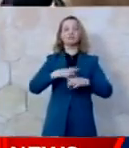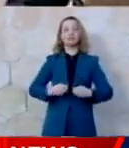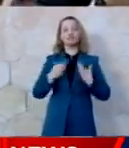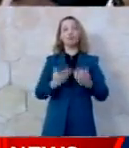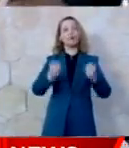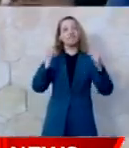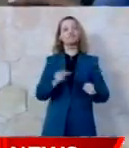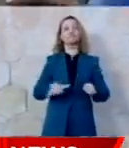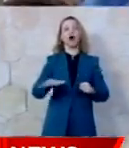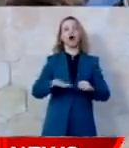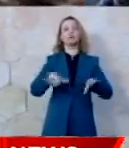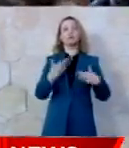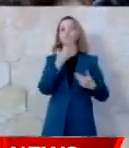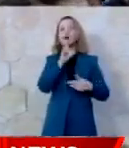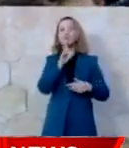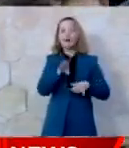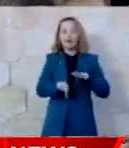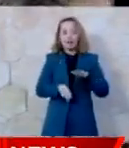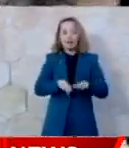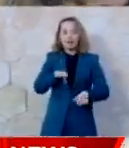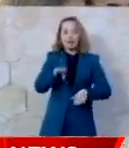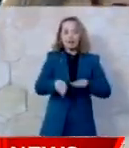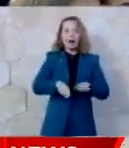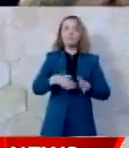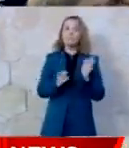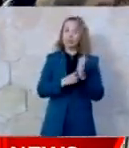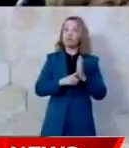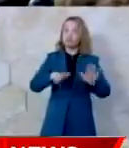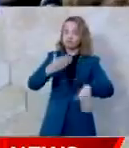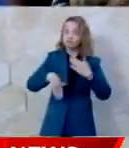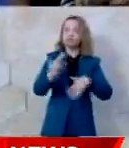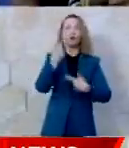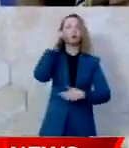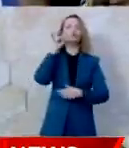Έχει έτοιμους τους πρώτους ορόφους. Πρέπει τώρα να ολοκληρώσουμε το οικοδόμημα.